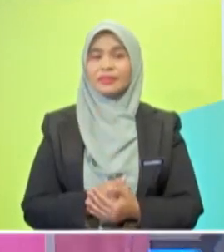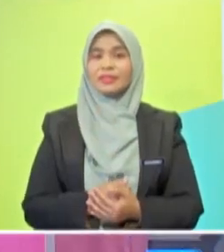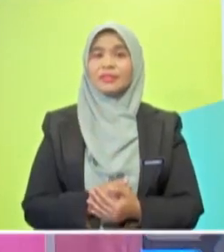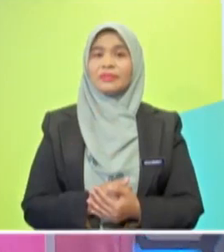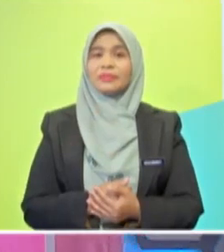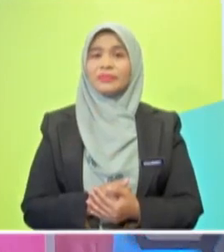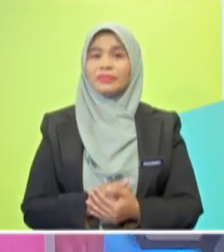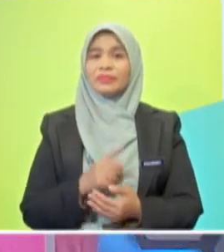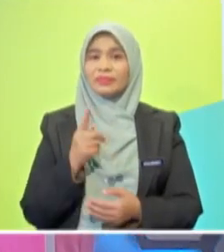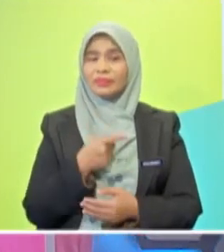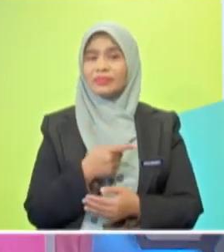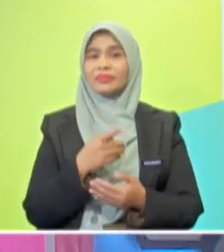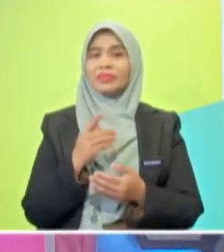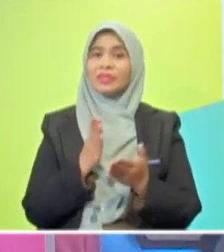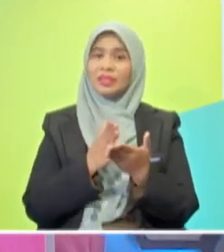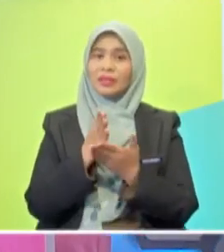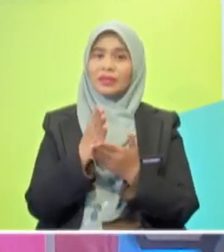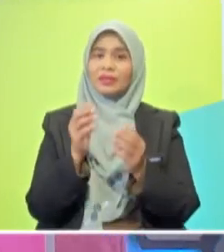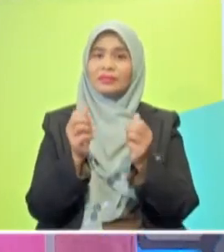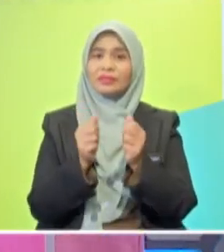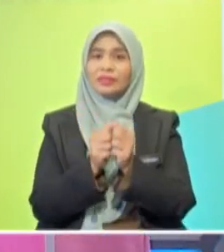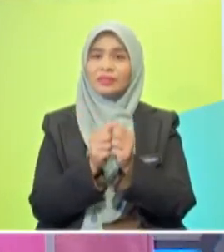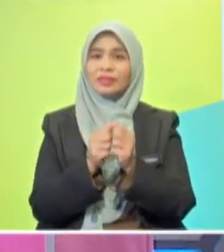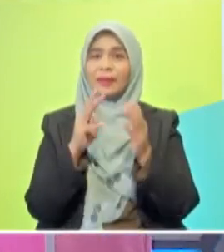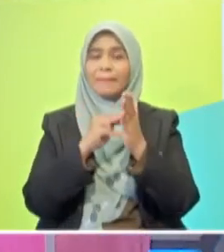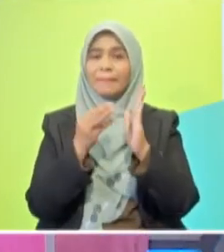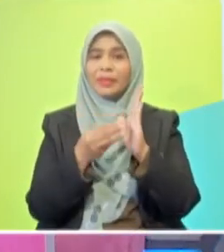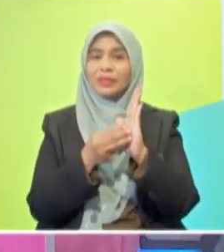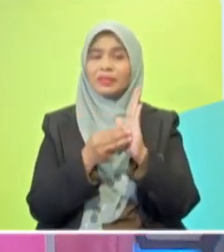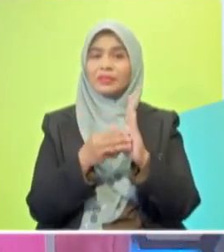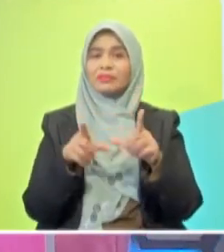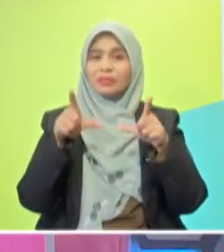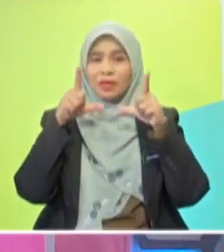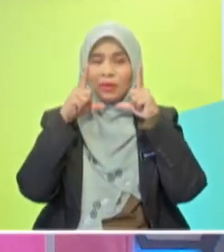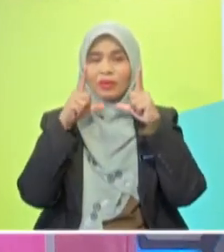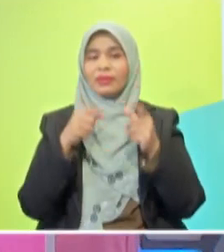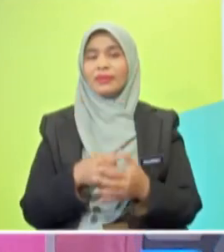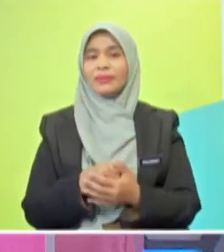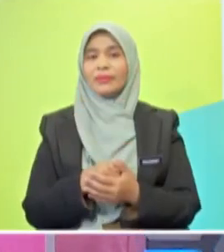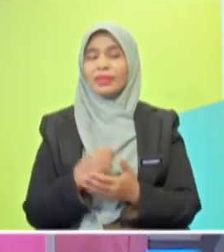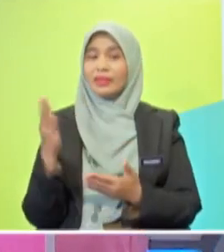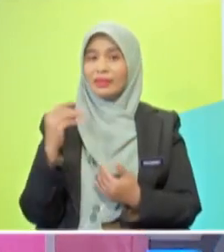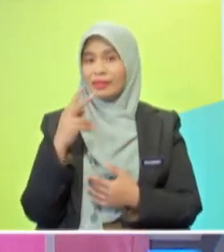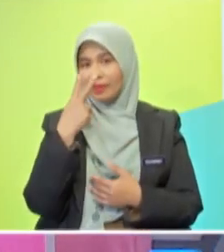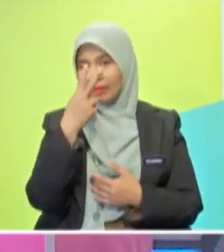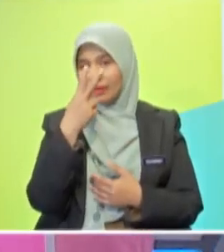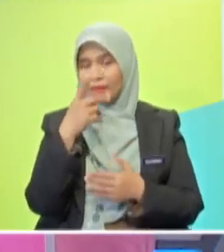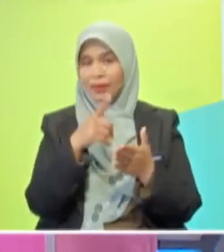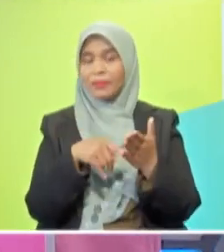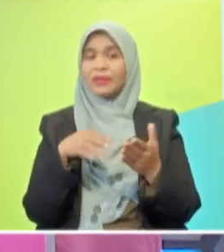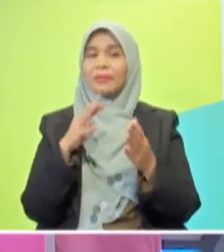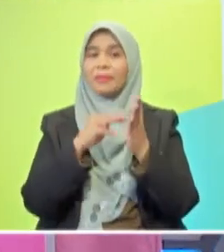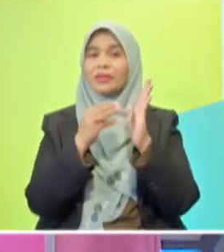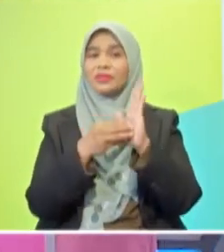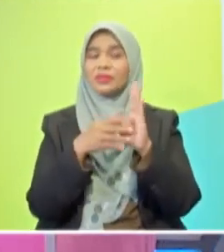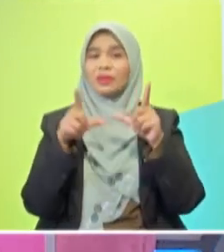seterusnya kita teruskan dengan maksud aurat. Mari kita lihat apa